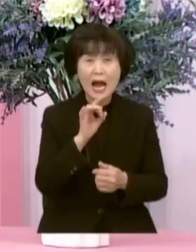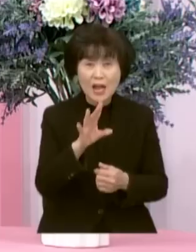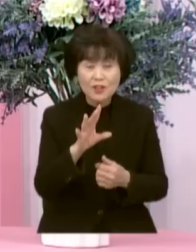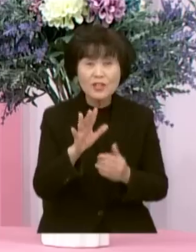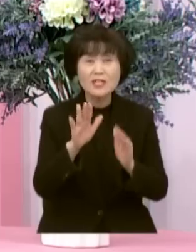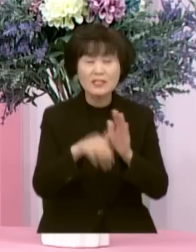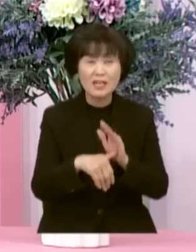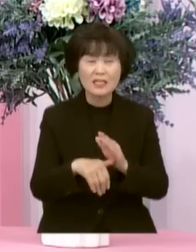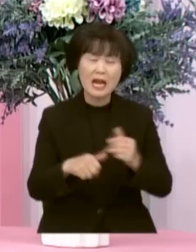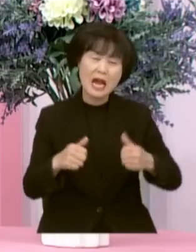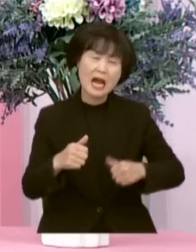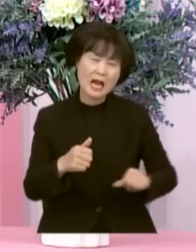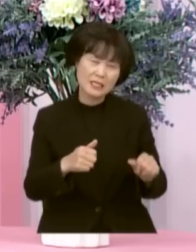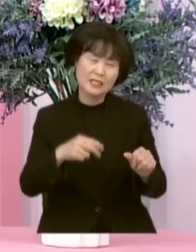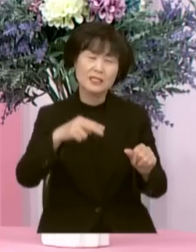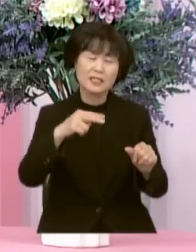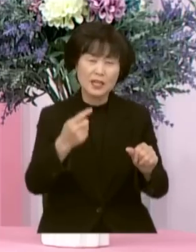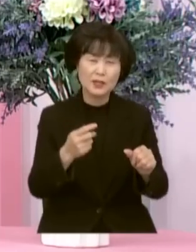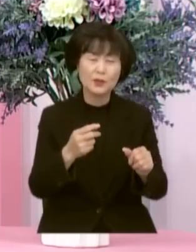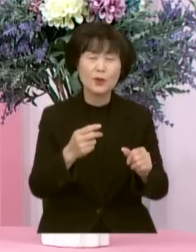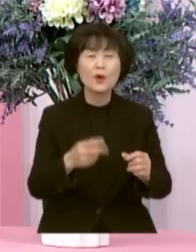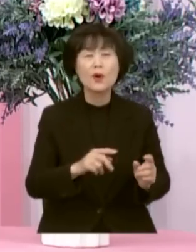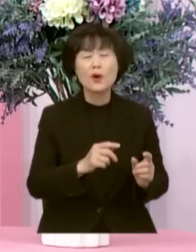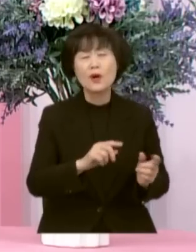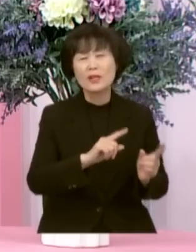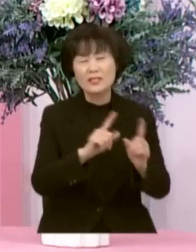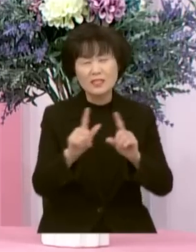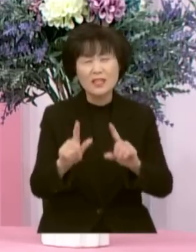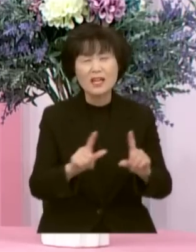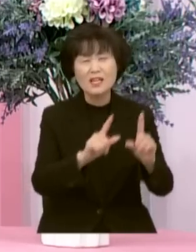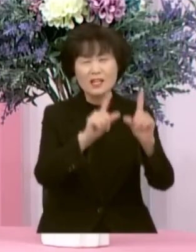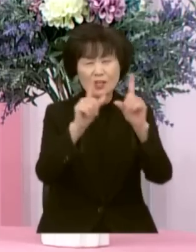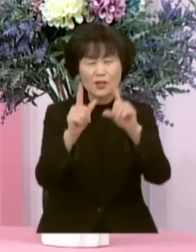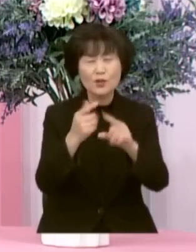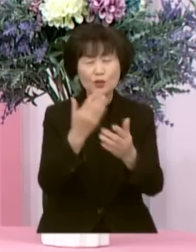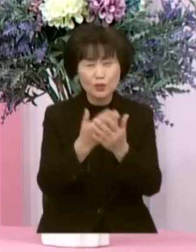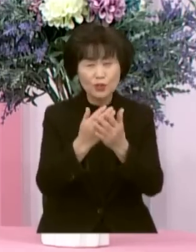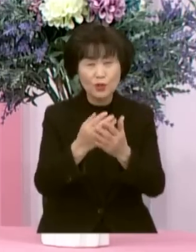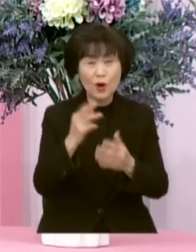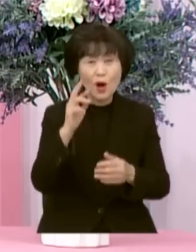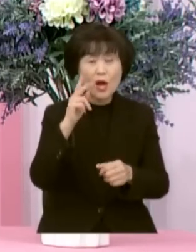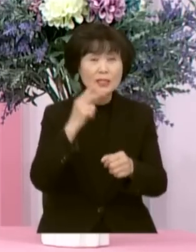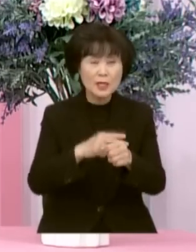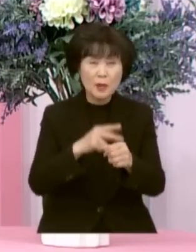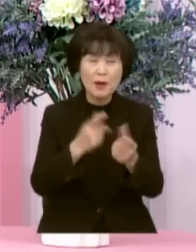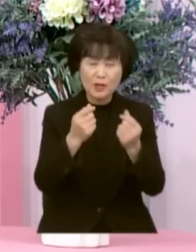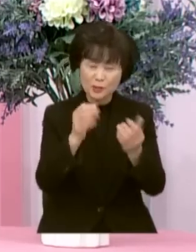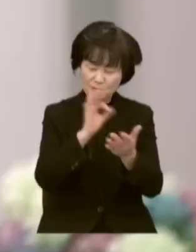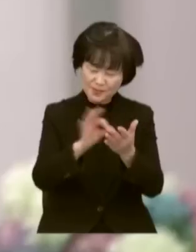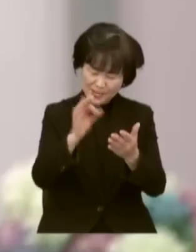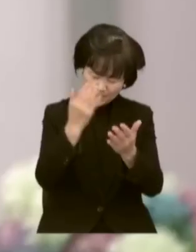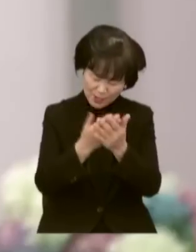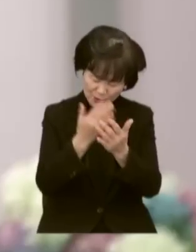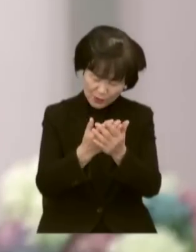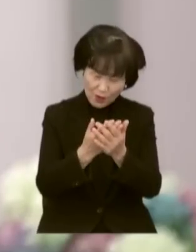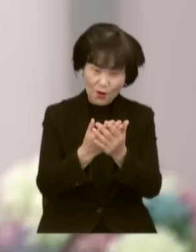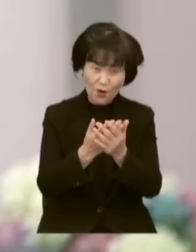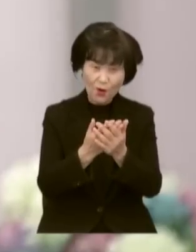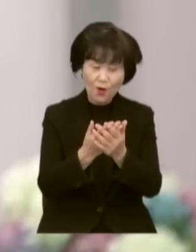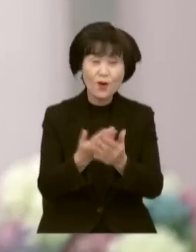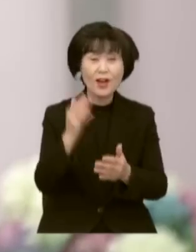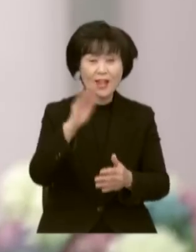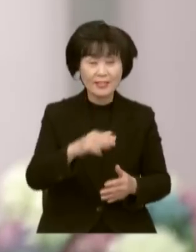이 아이를 사도 바울처럼 사용해 주세요. 어머. 그렇게 성우 믿었거든요. 네,